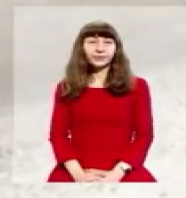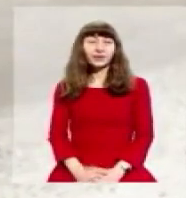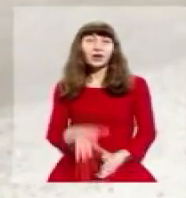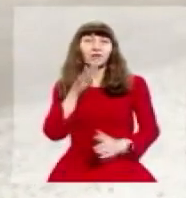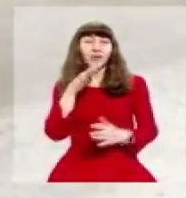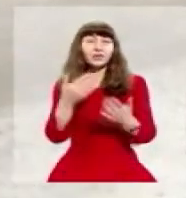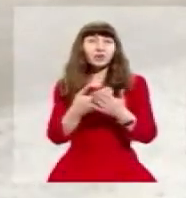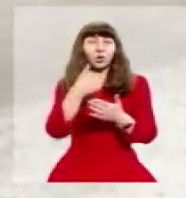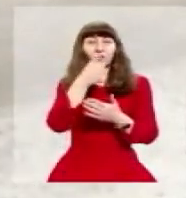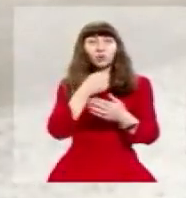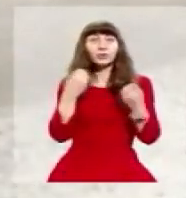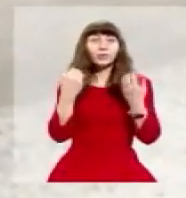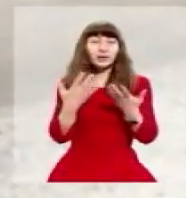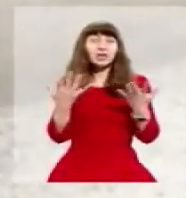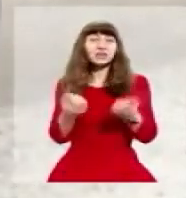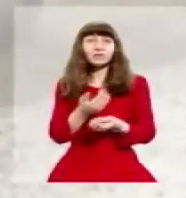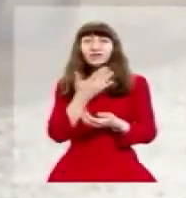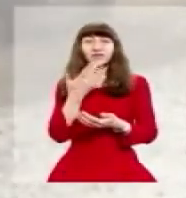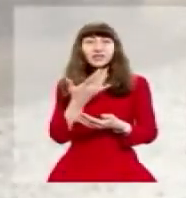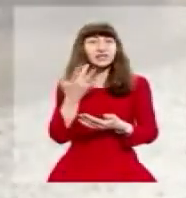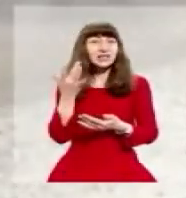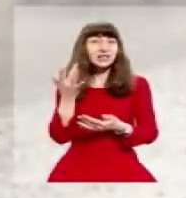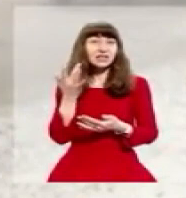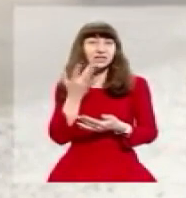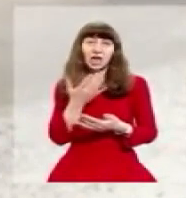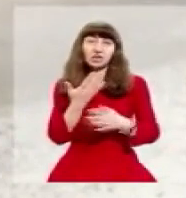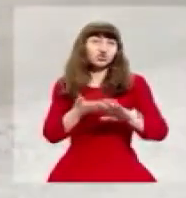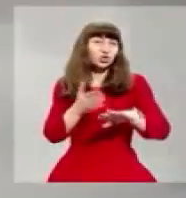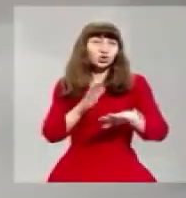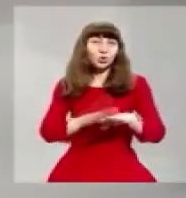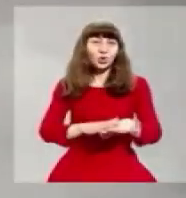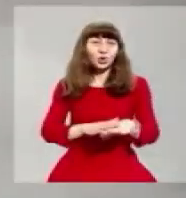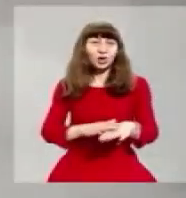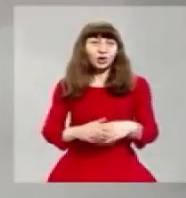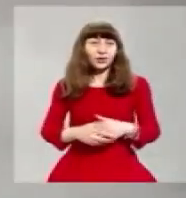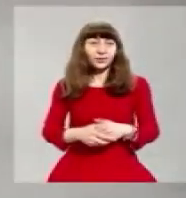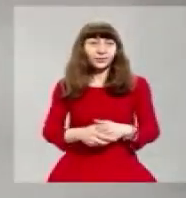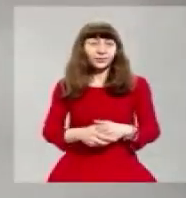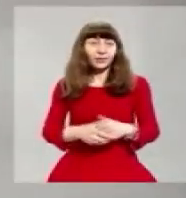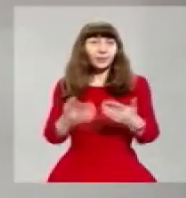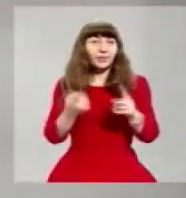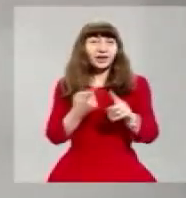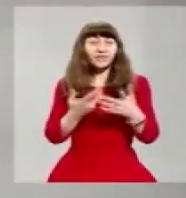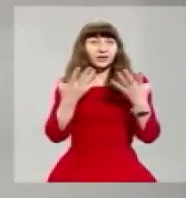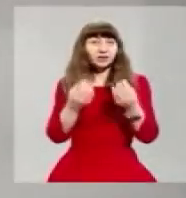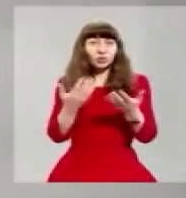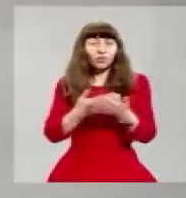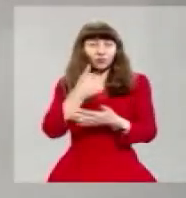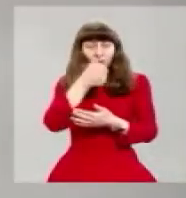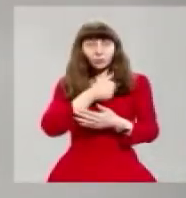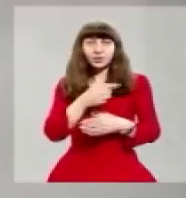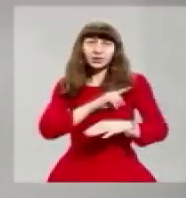Время новогодних праздников для спасателей всегда непростое. Все эти дни они держат руку на пульсе. Первые дни Нового года были снежными и